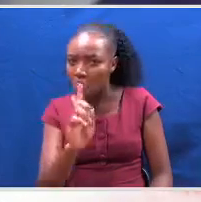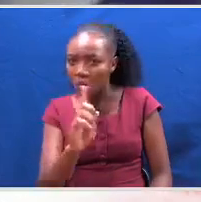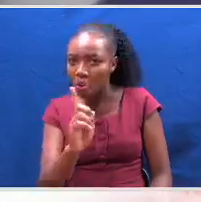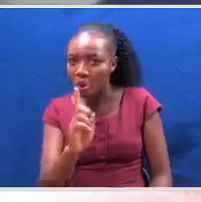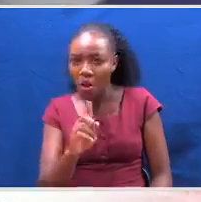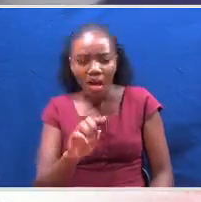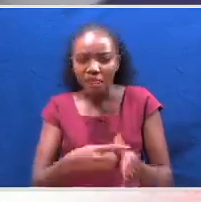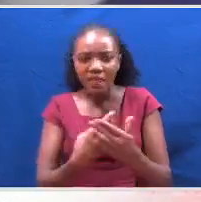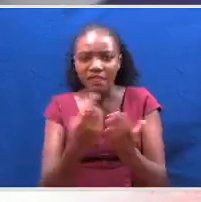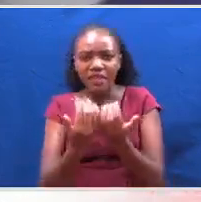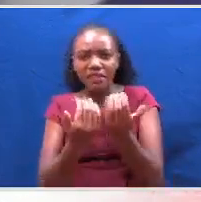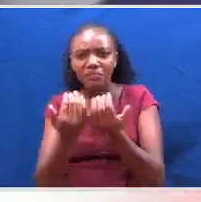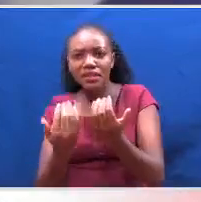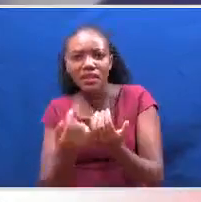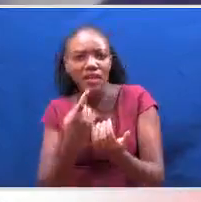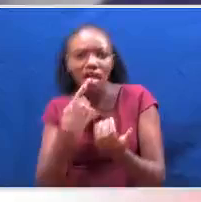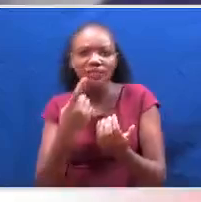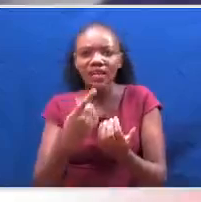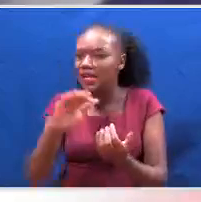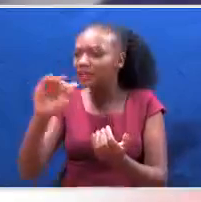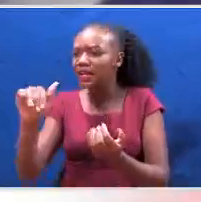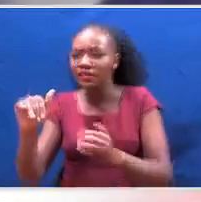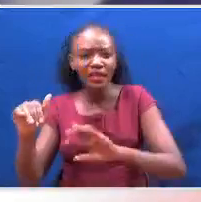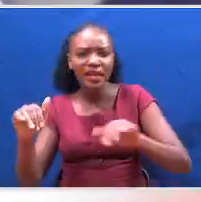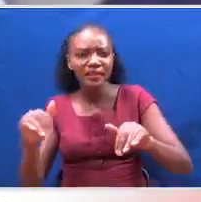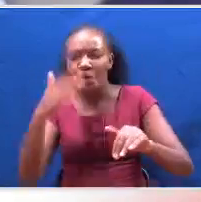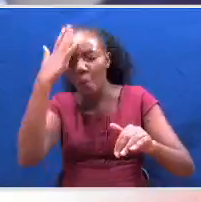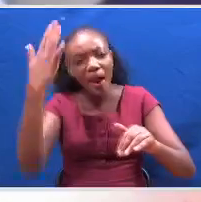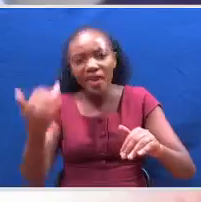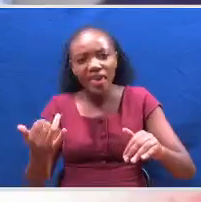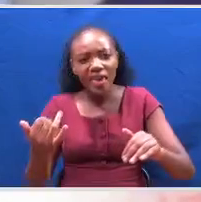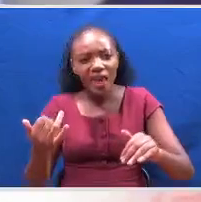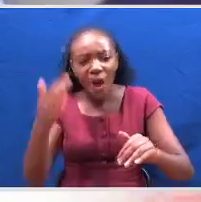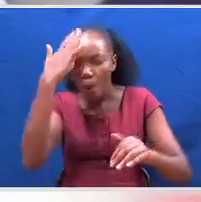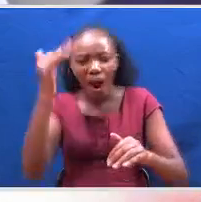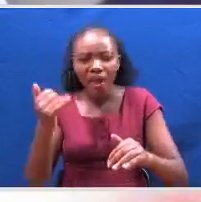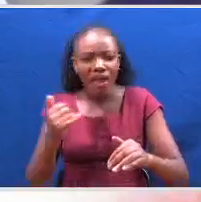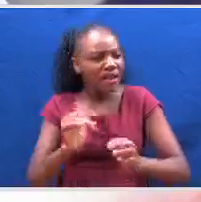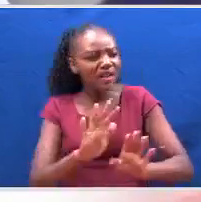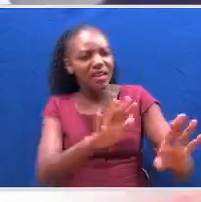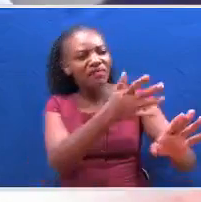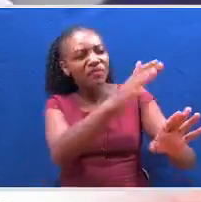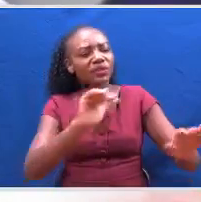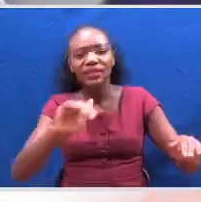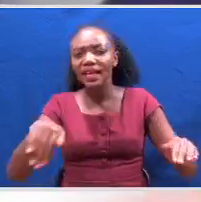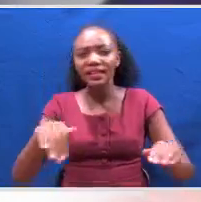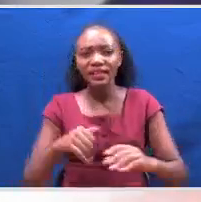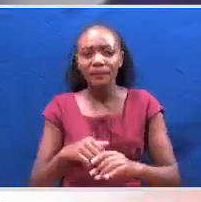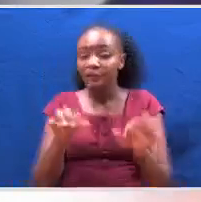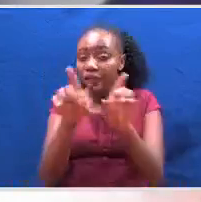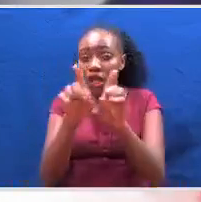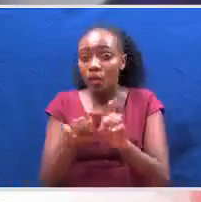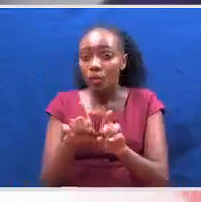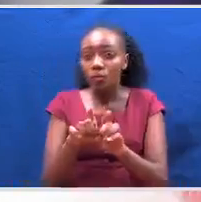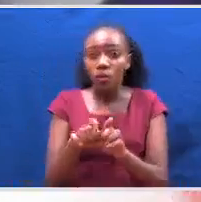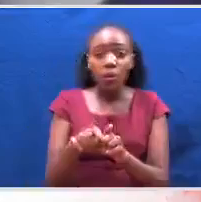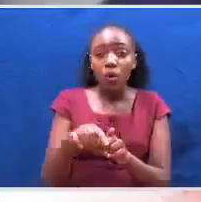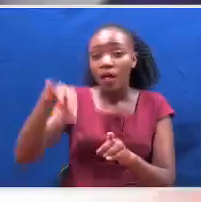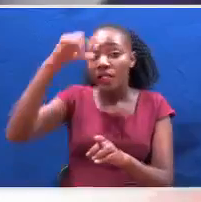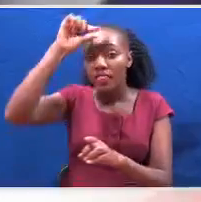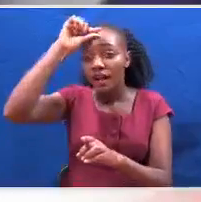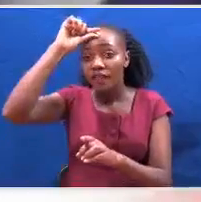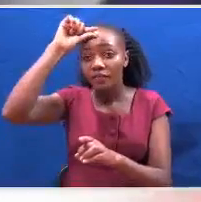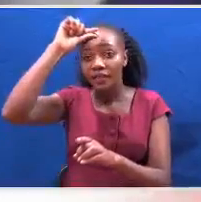hii biashara ya kuzungumza madeni all over the place ni ya nini? Si tuachane na hiyo madeni. Si